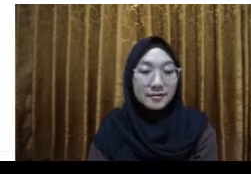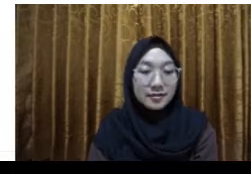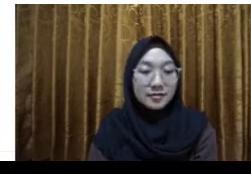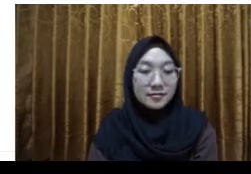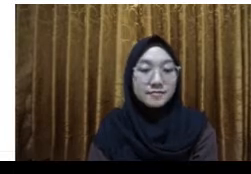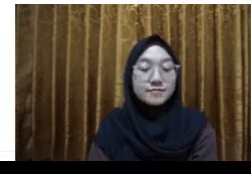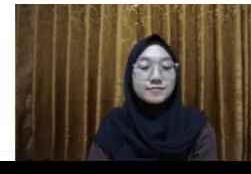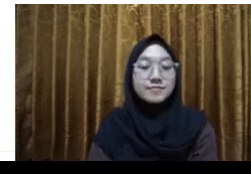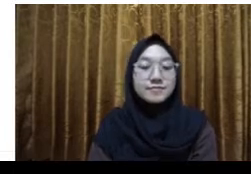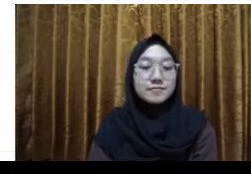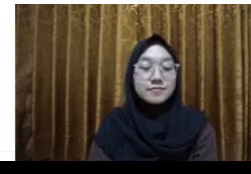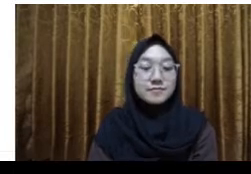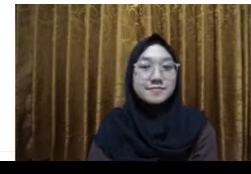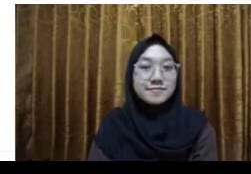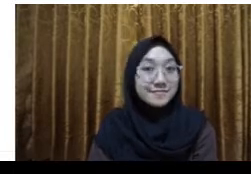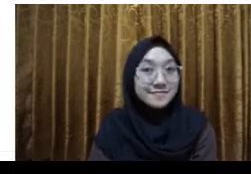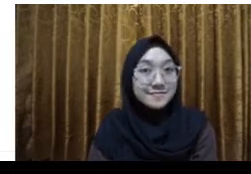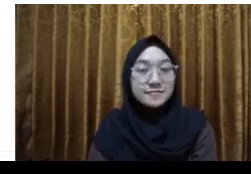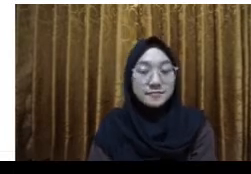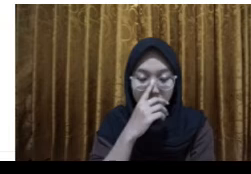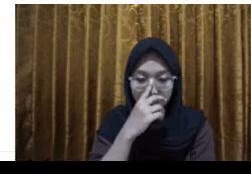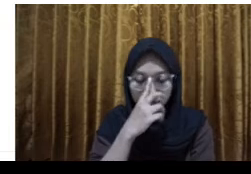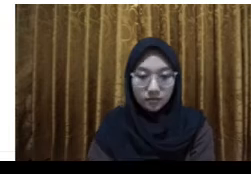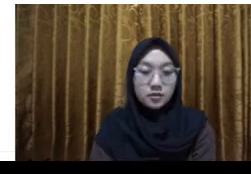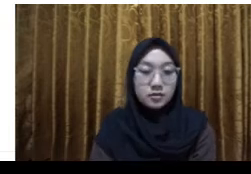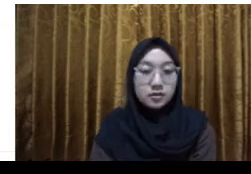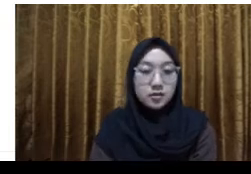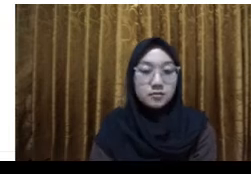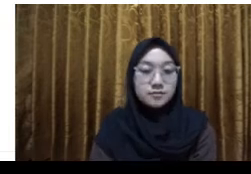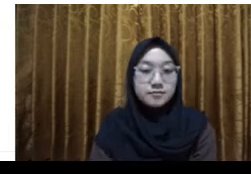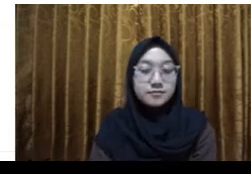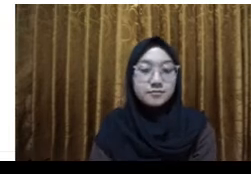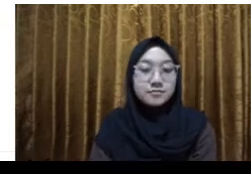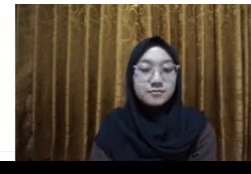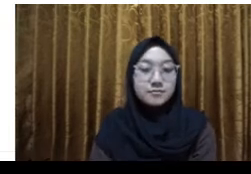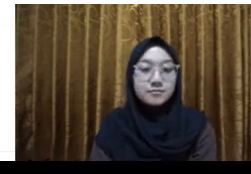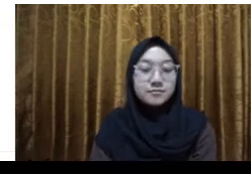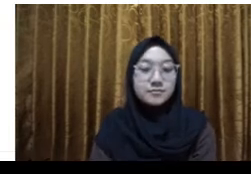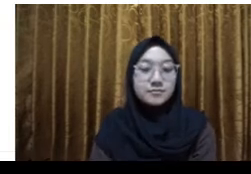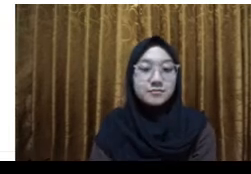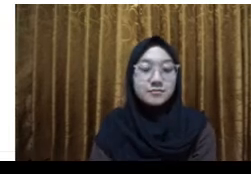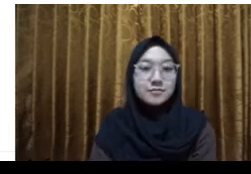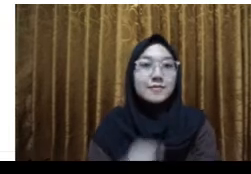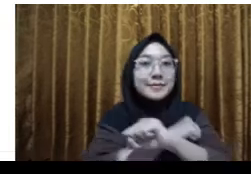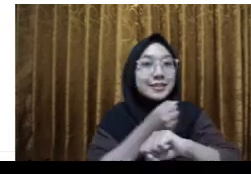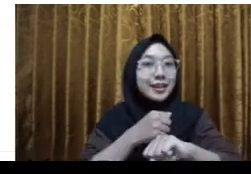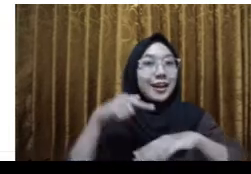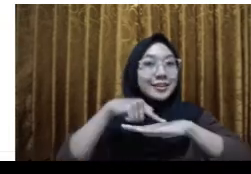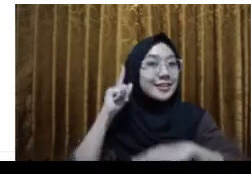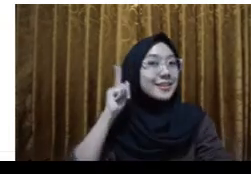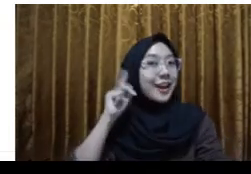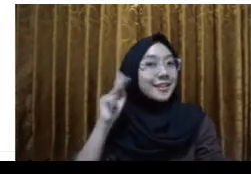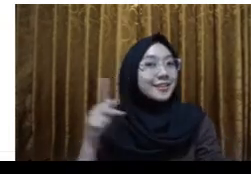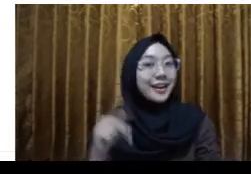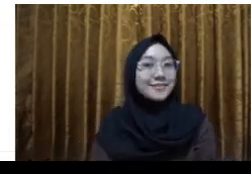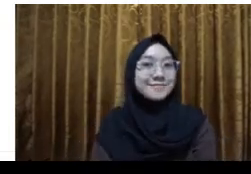file delexserve.bat yang ada die folder crack Tunggu sampai proses selesai sampai blank. Nah,